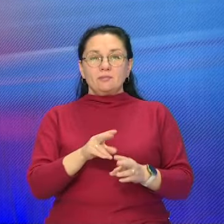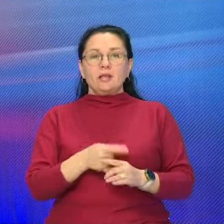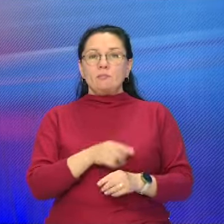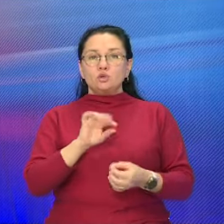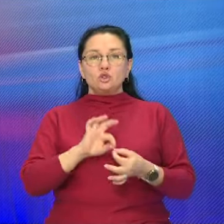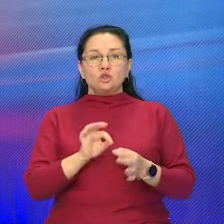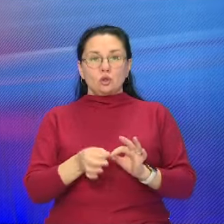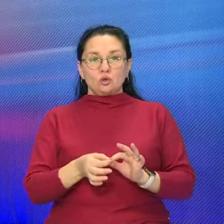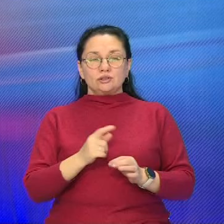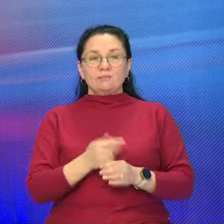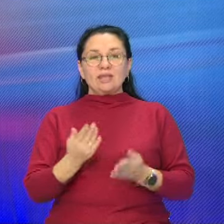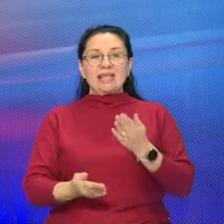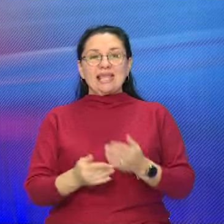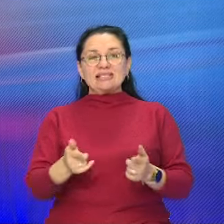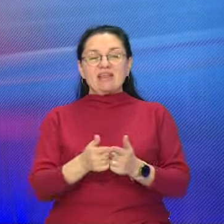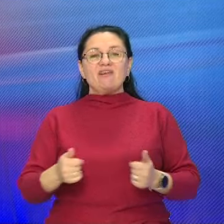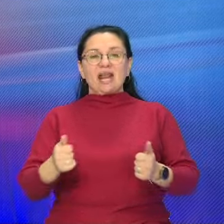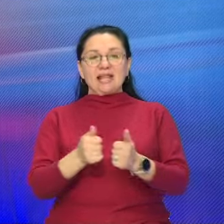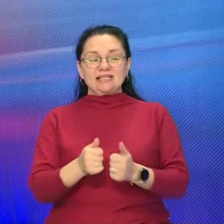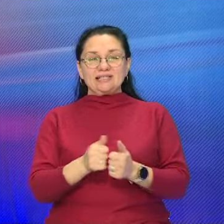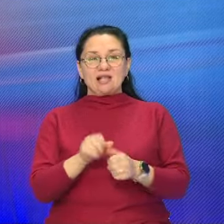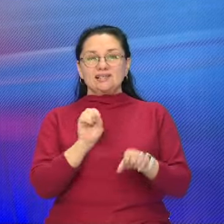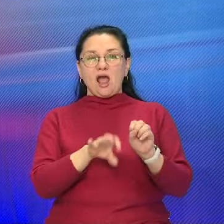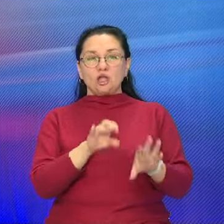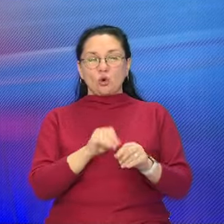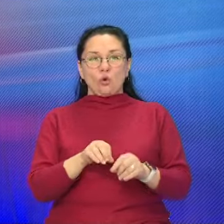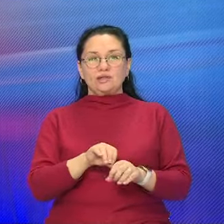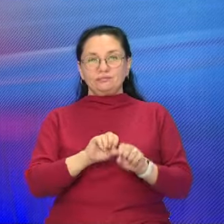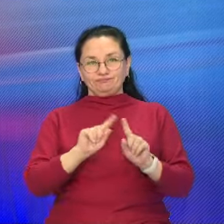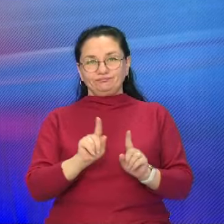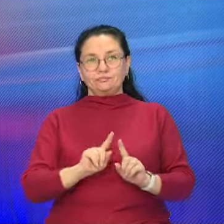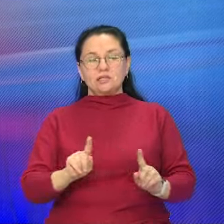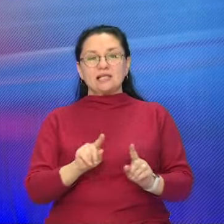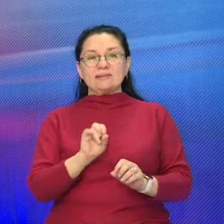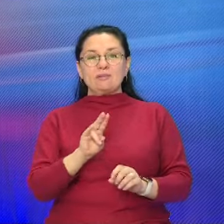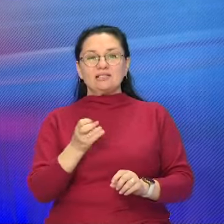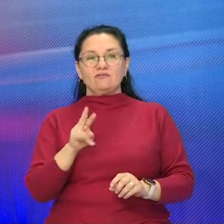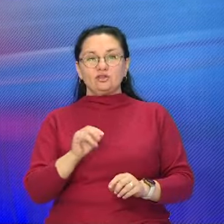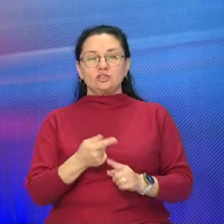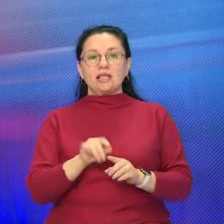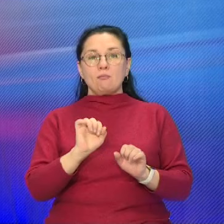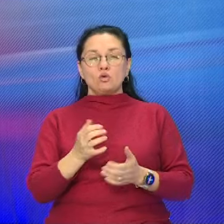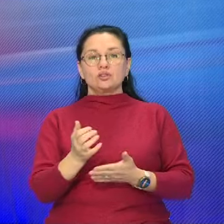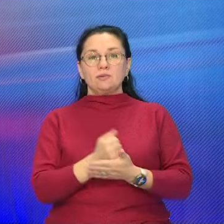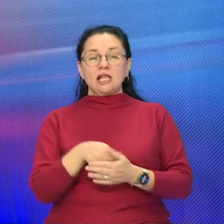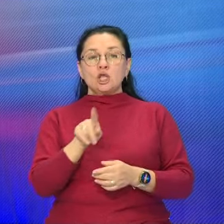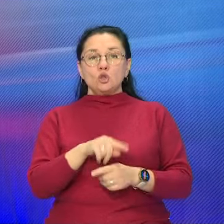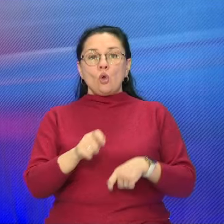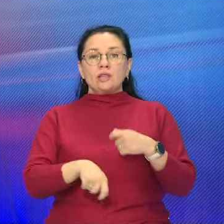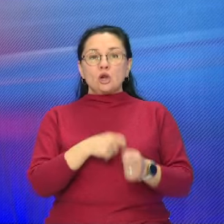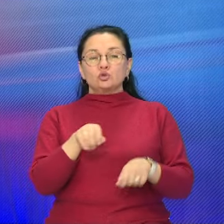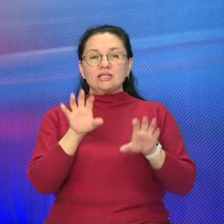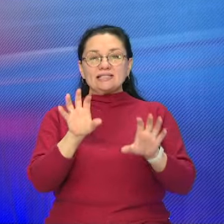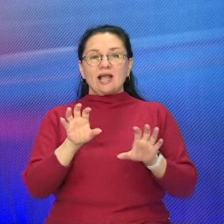И если у организации отходы специфические, мы часто их идентифицируем и можем найти, кто нарушитель законодательства в данном случае,